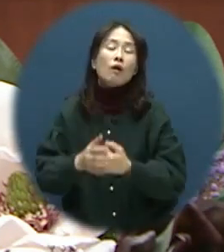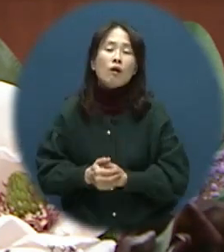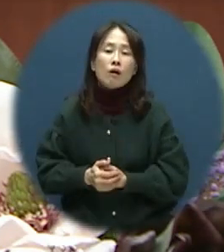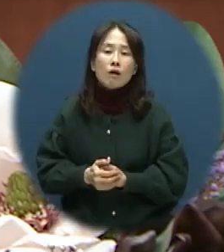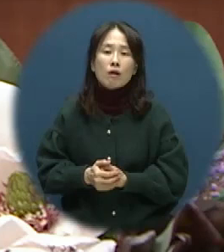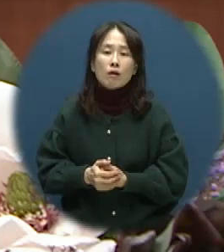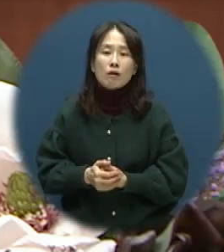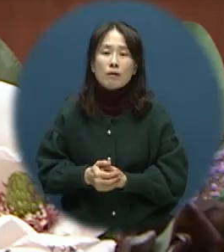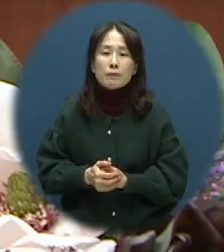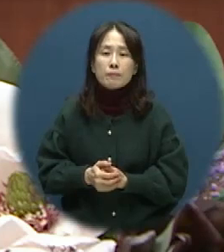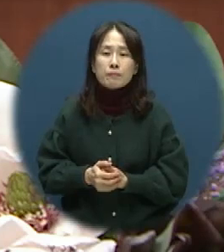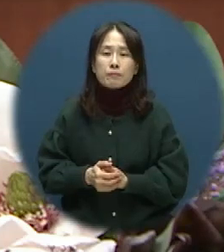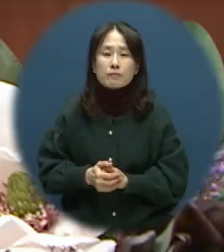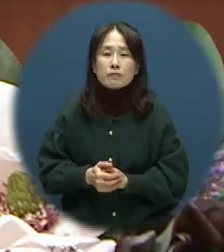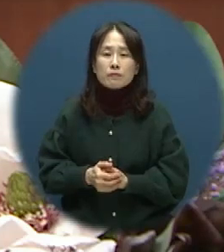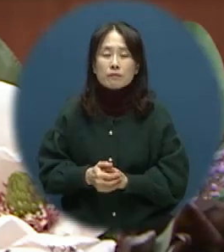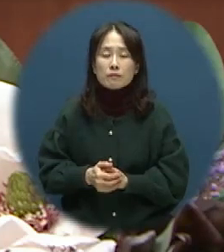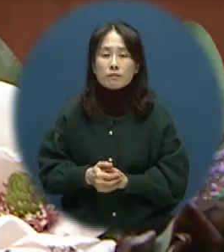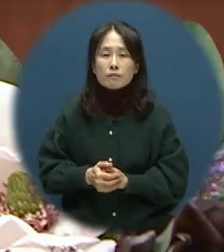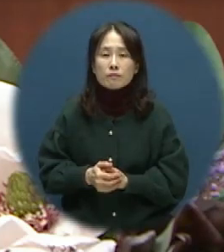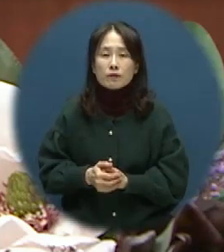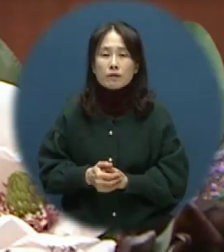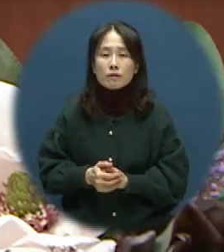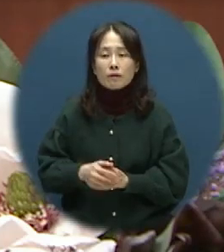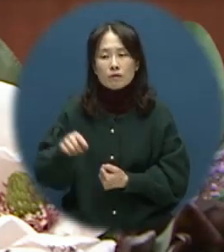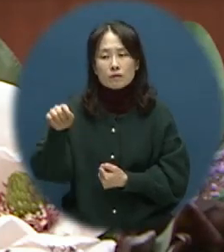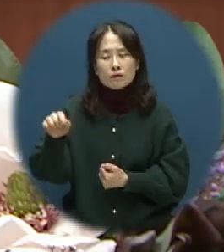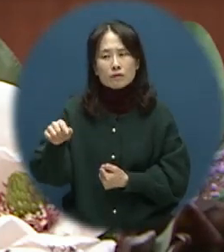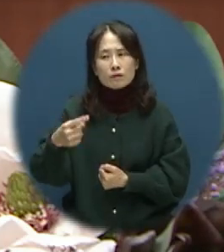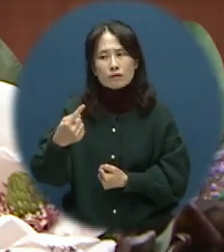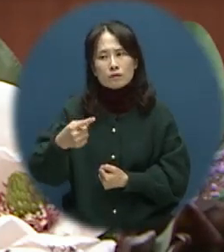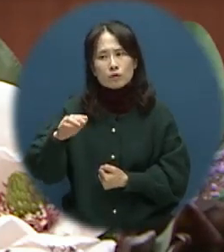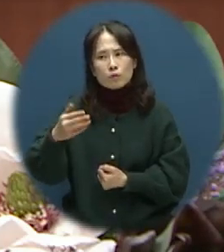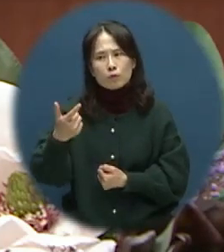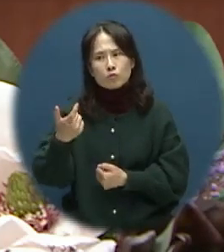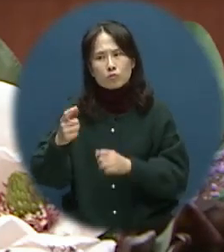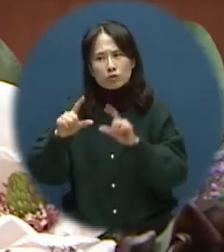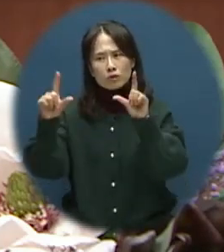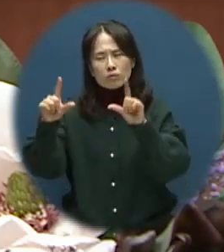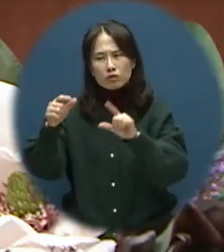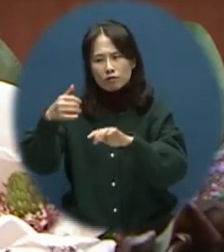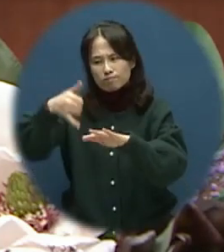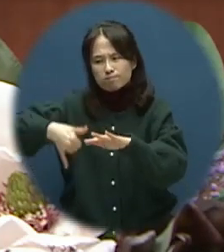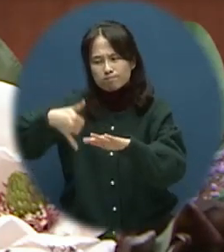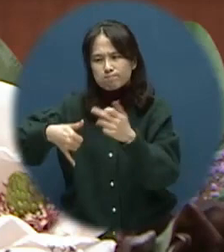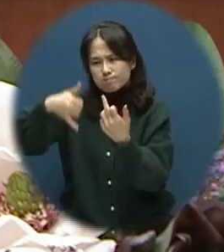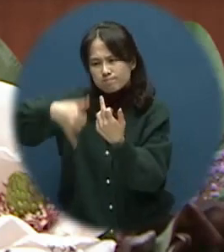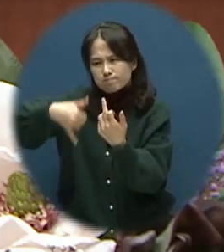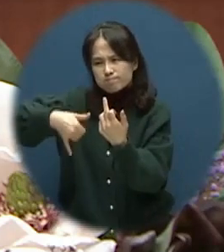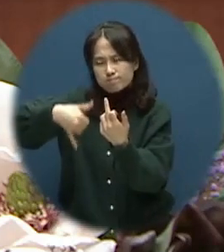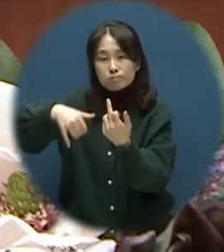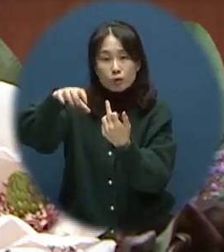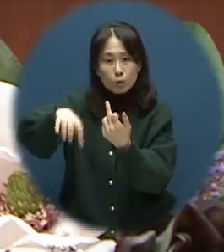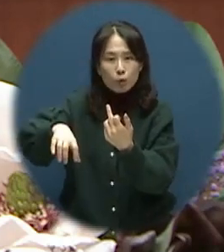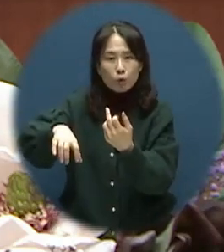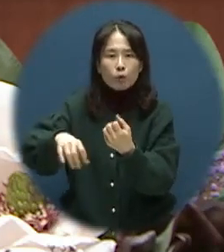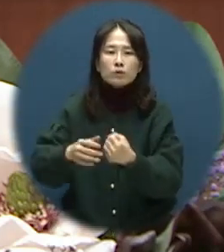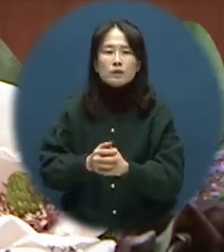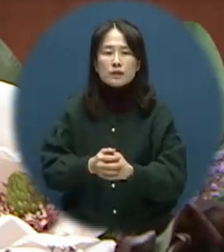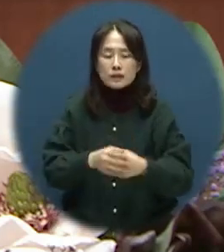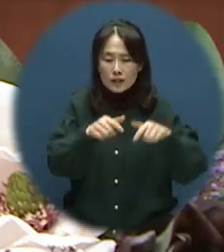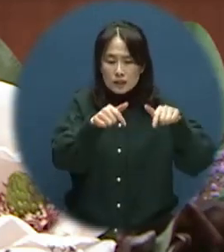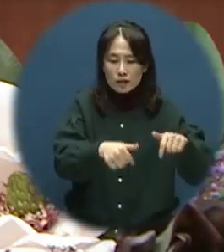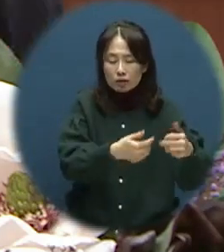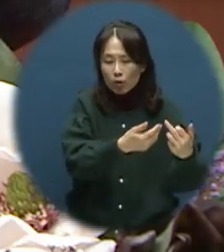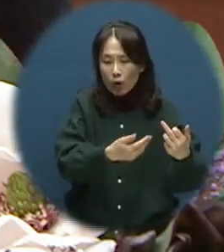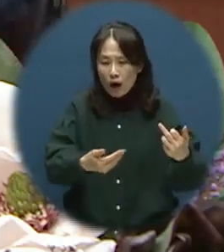제일 오래 시작을 했죠, 광산을. 예. 1960년대부터 파먹은 광산이 바로 서강변 20.5km에 있어요.